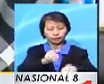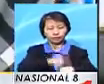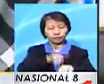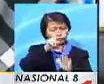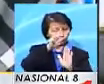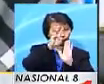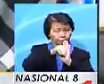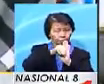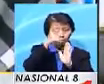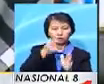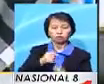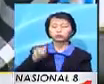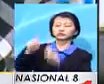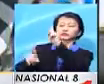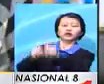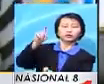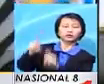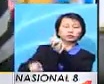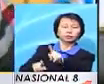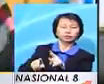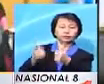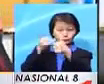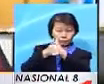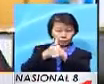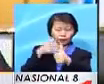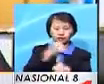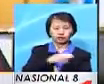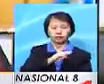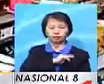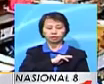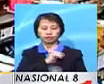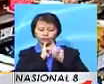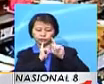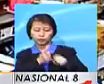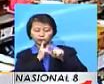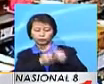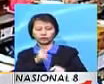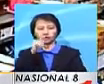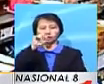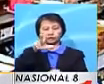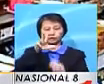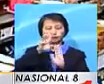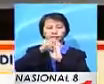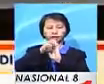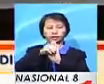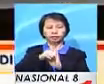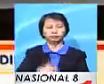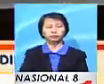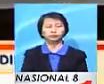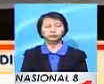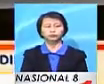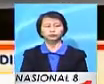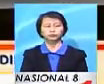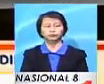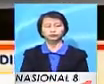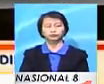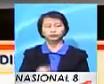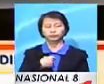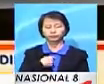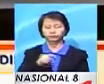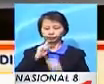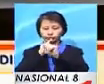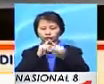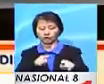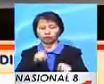seminit untuk mengemukakan pertanyaan pertama, manakala Menteri menjawab dalam masa 3 minit. Serta jawapan oleh Yang